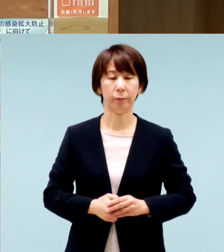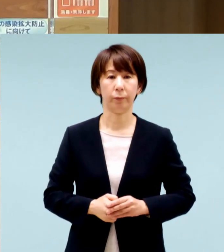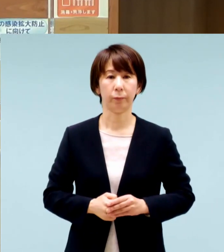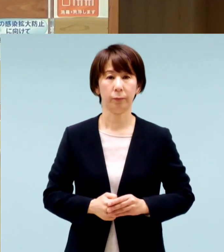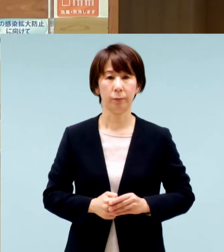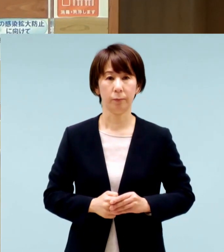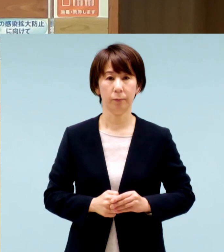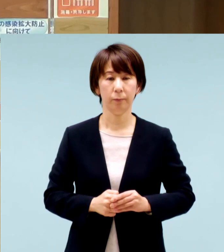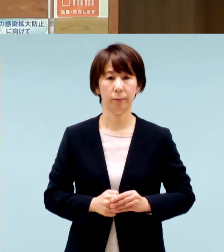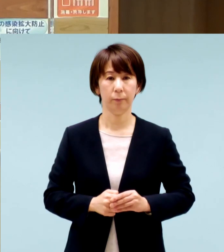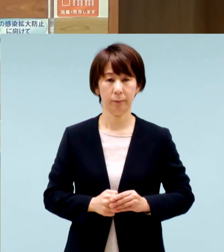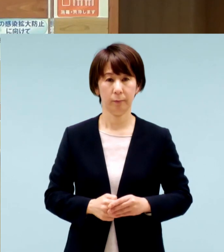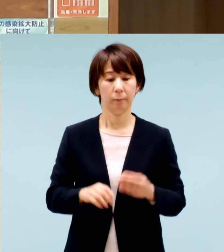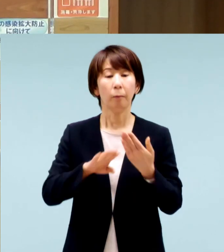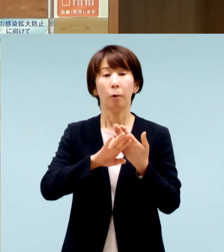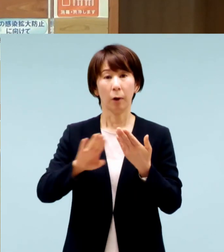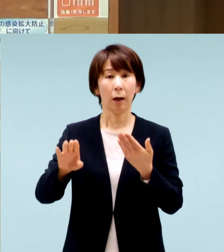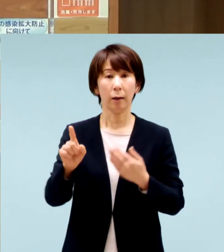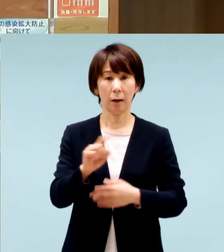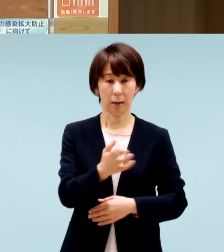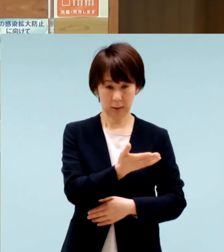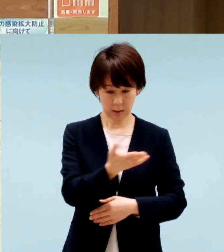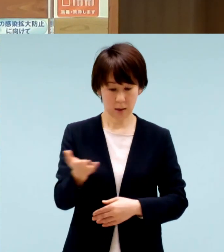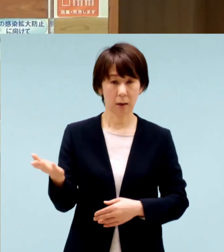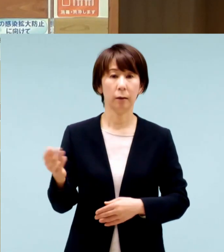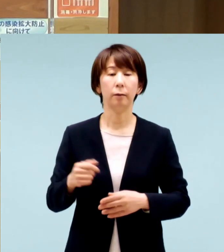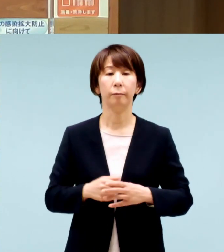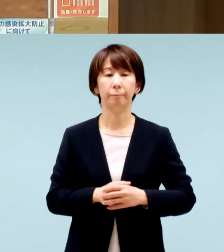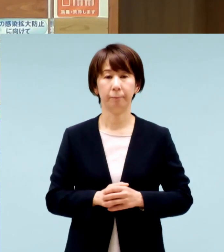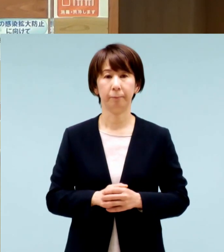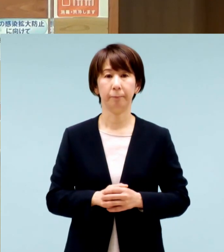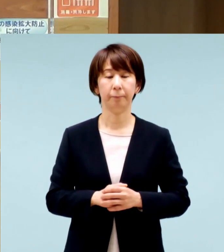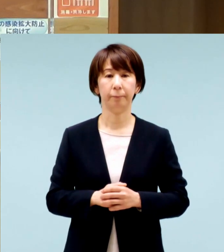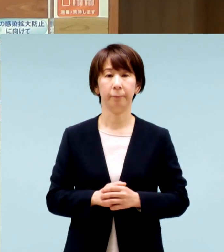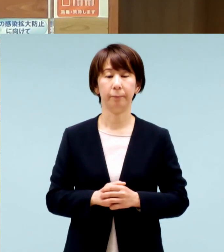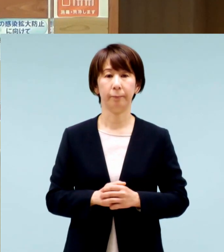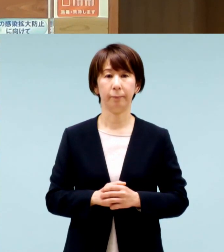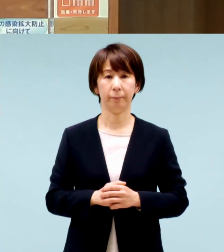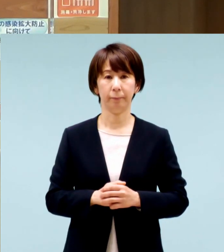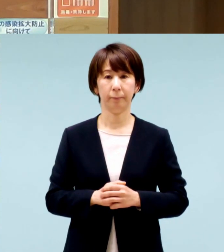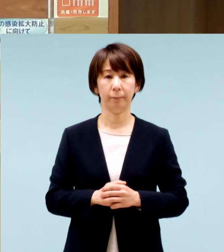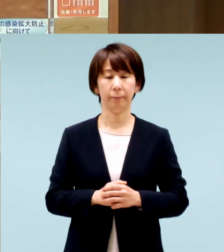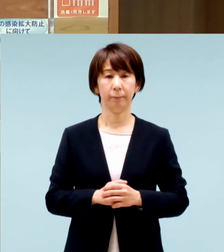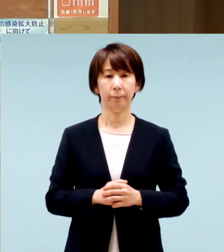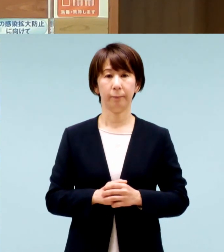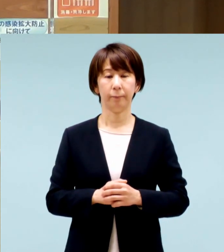他にご質問ございますでしょうか。はい、毎日新聞の源馬さん。